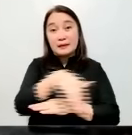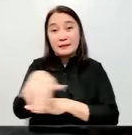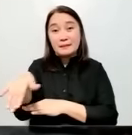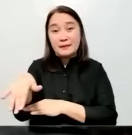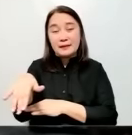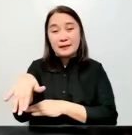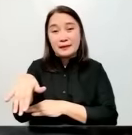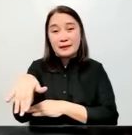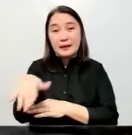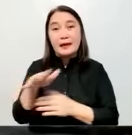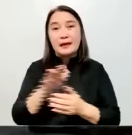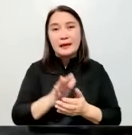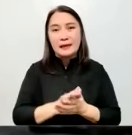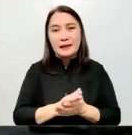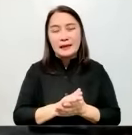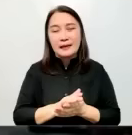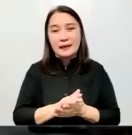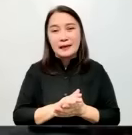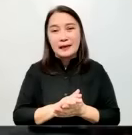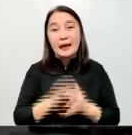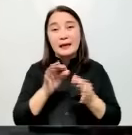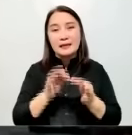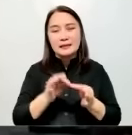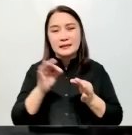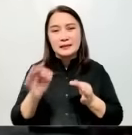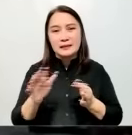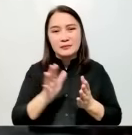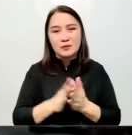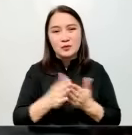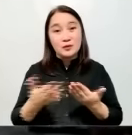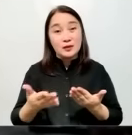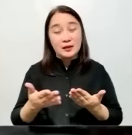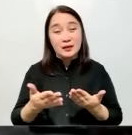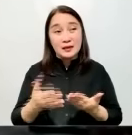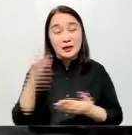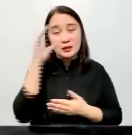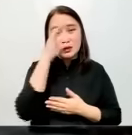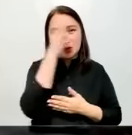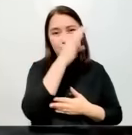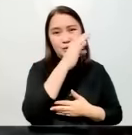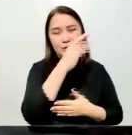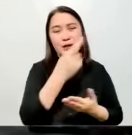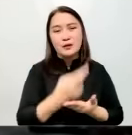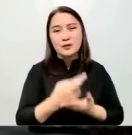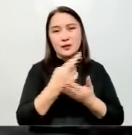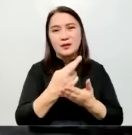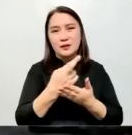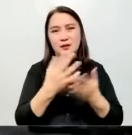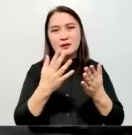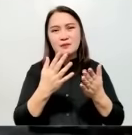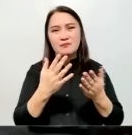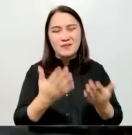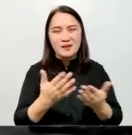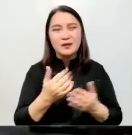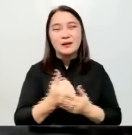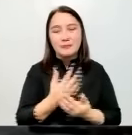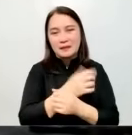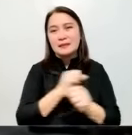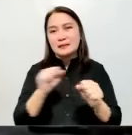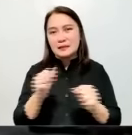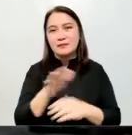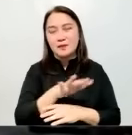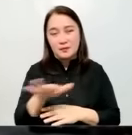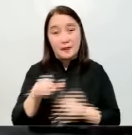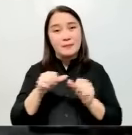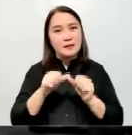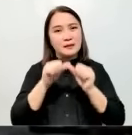muna yung ginagawang search, rescue and retrieval operations para na rin sa kaligtasan ng mga rescuers. Bagamat limitado, ipagpapatuloy naman daw nila ito sa mga